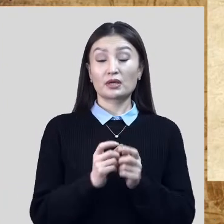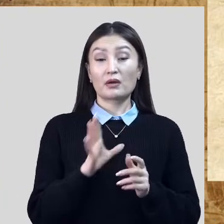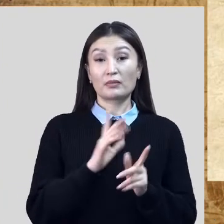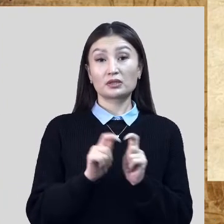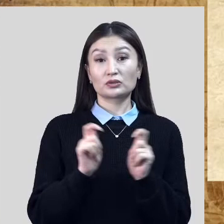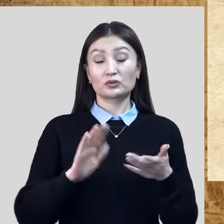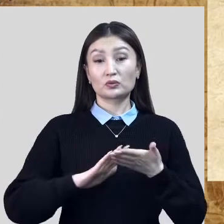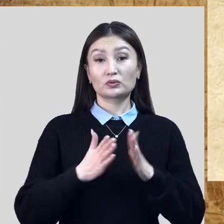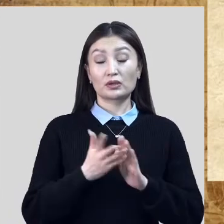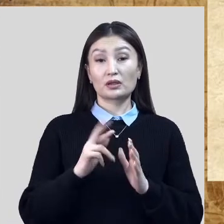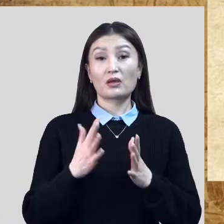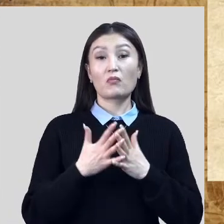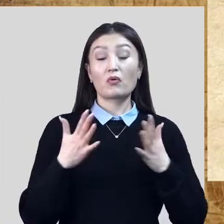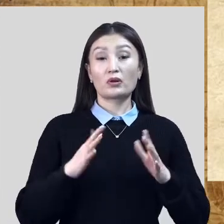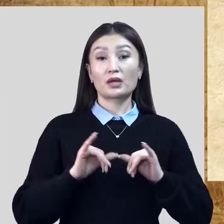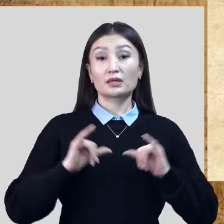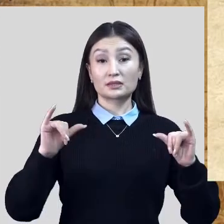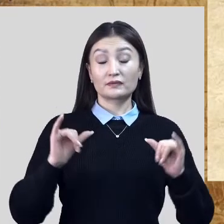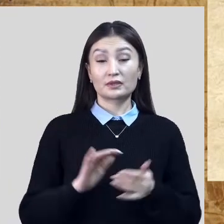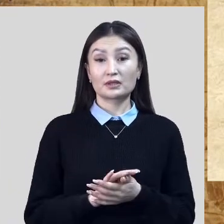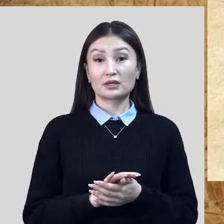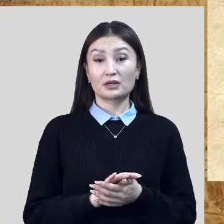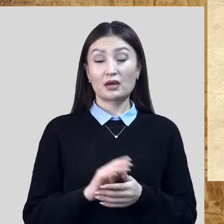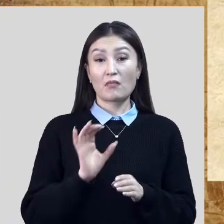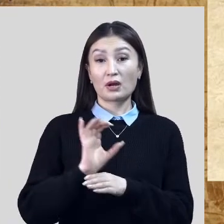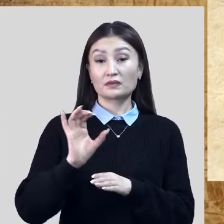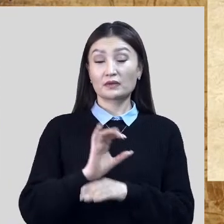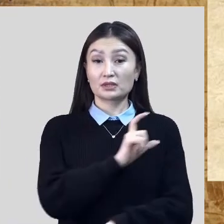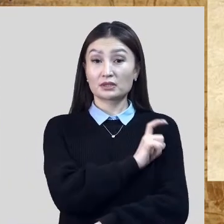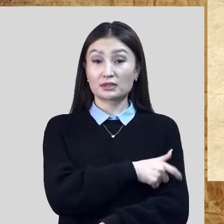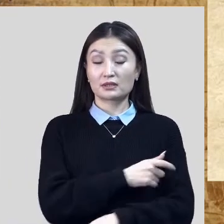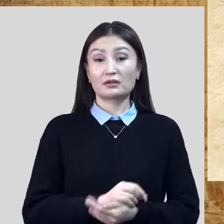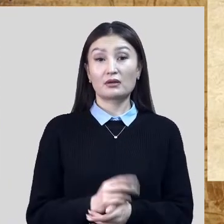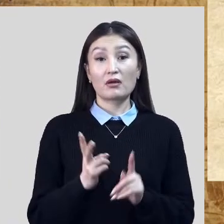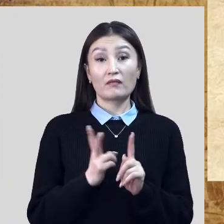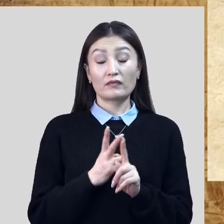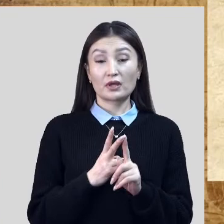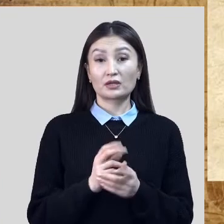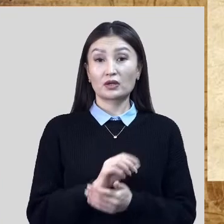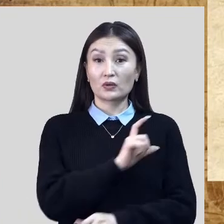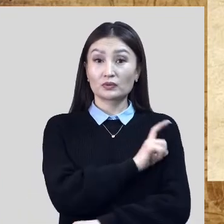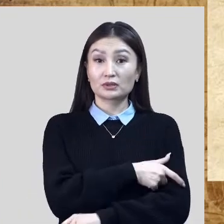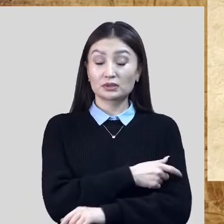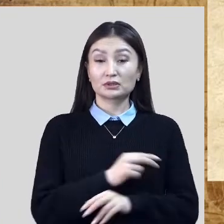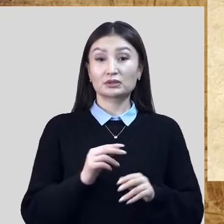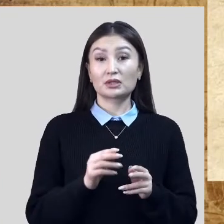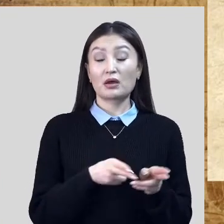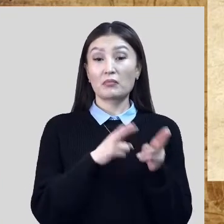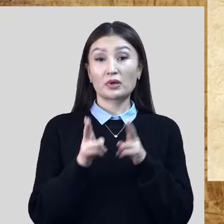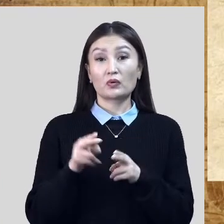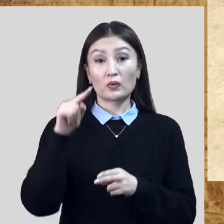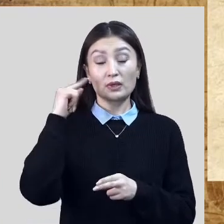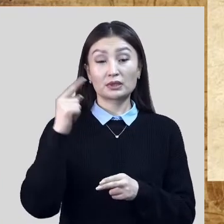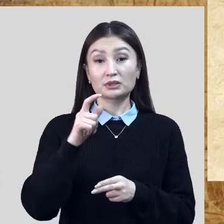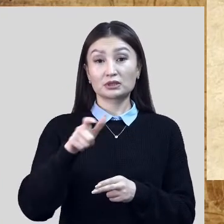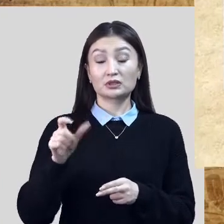созданы условия для более интенсивного развития производительных сил. Во-вторых, усилился процесс перехода